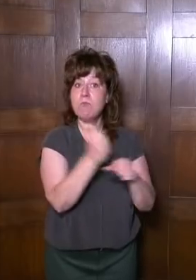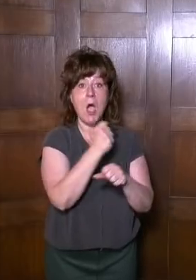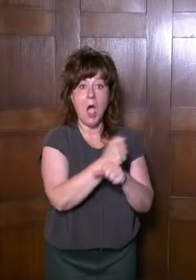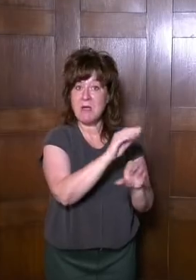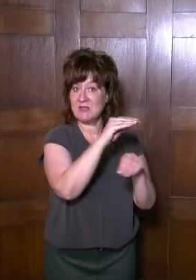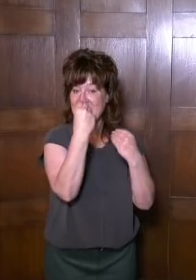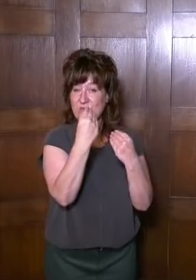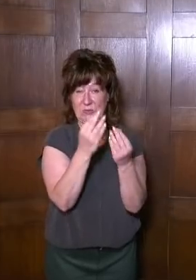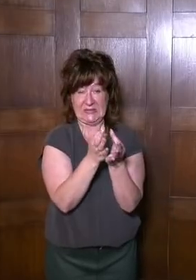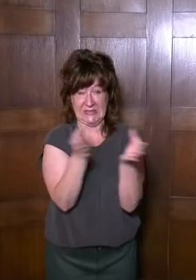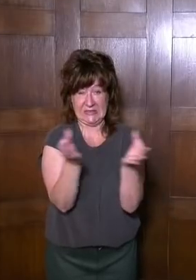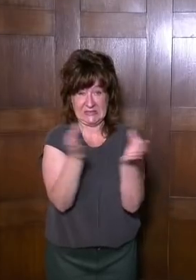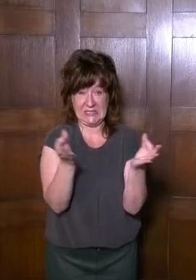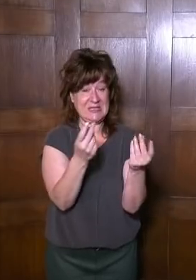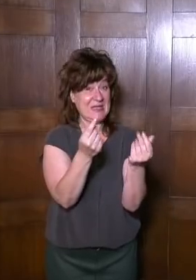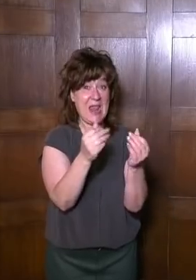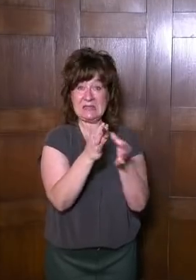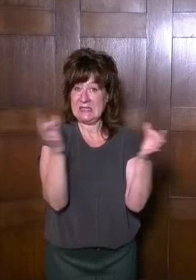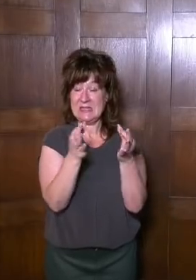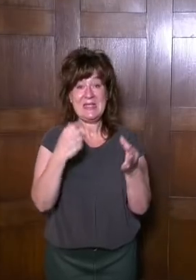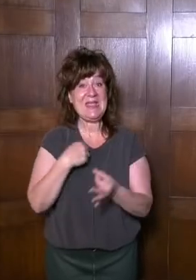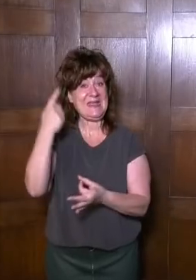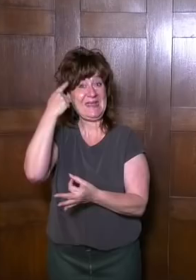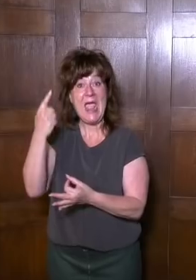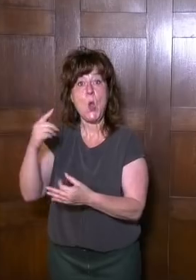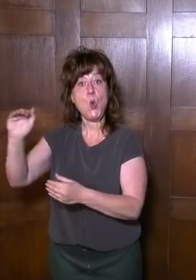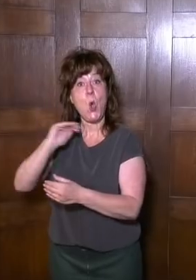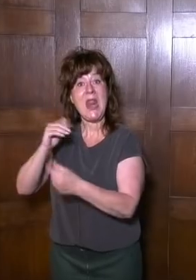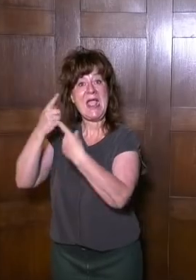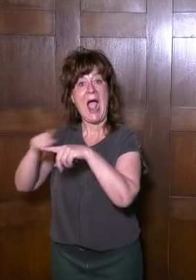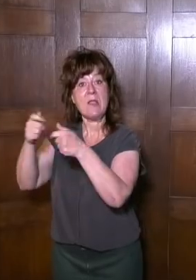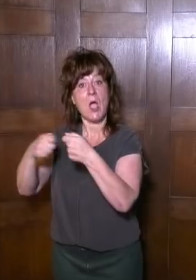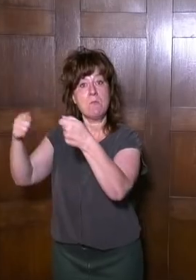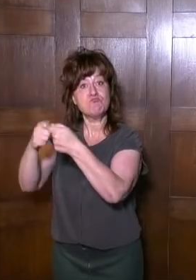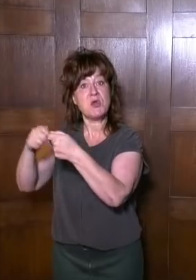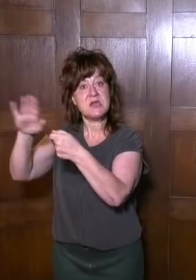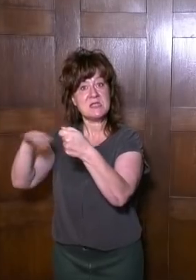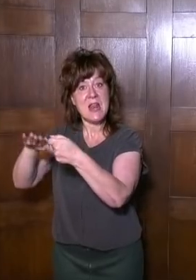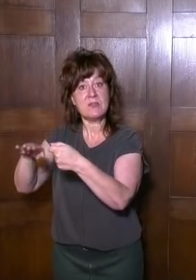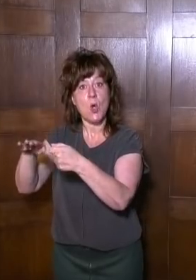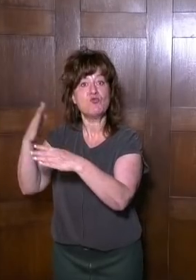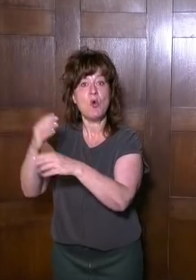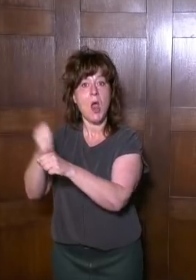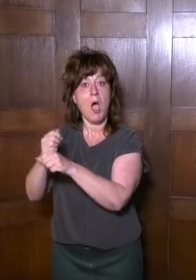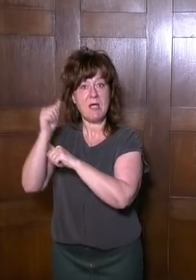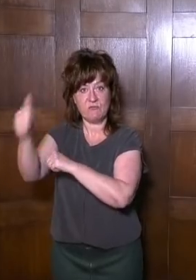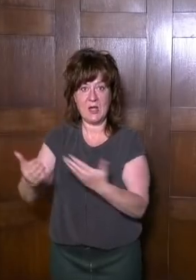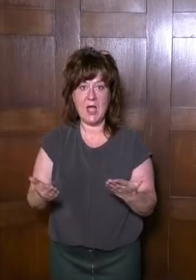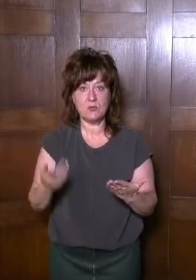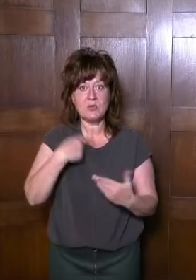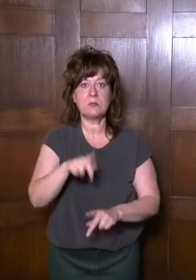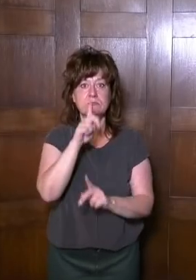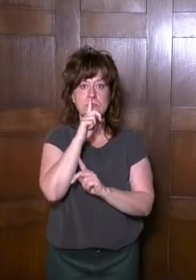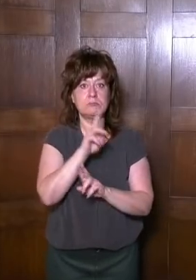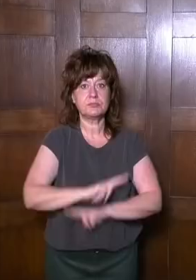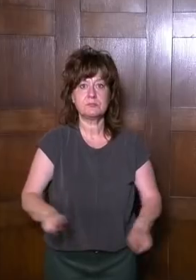Bearbeitungsinformation, geschweige denn ein Geld. Ich kenne es von Kollegen aus anderen Bundesländern, wo die schon wesentlich weiter sind. Ja, und dann ist bei uns Stillstand